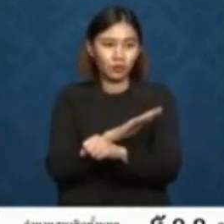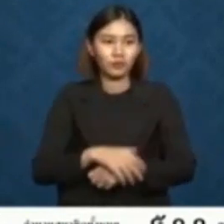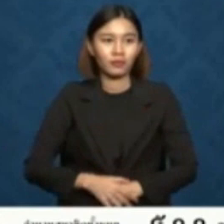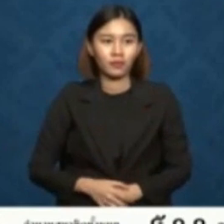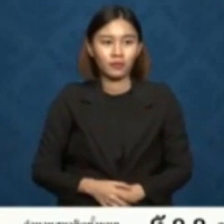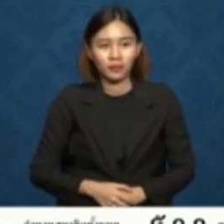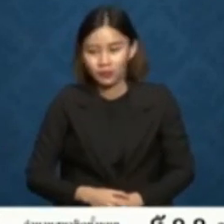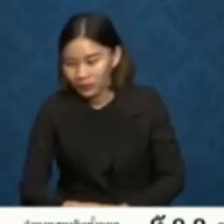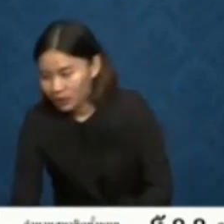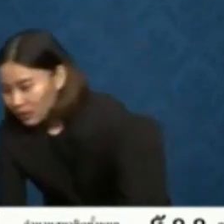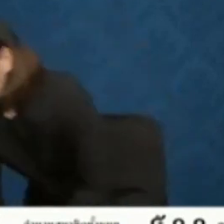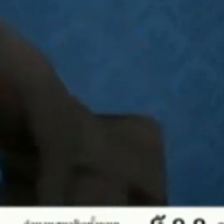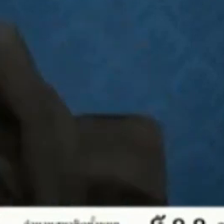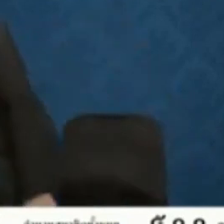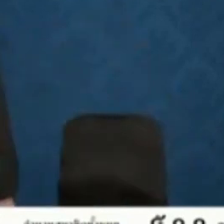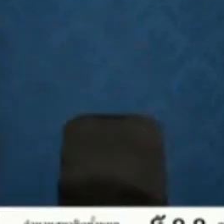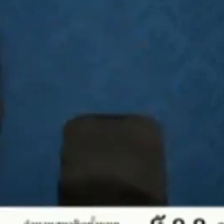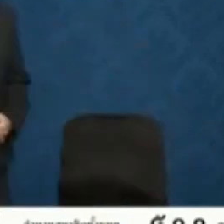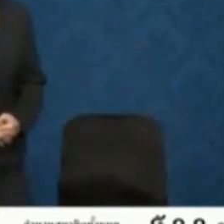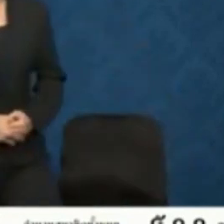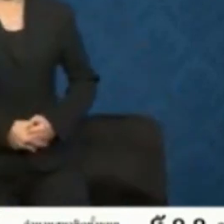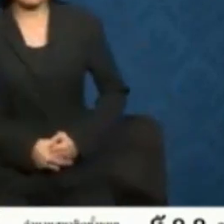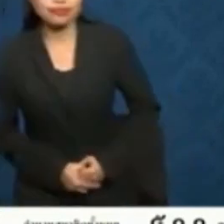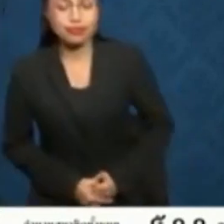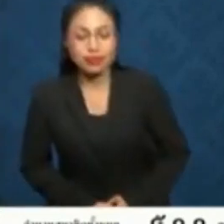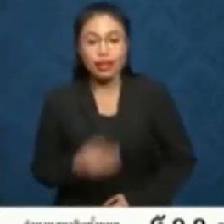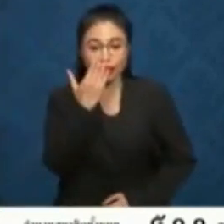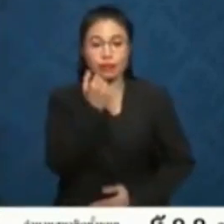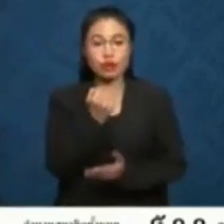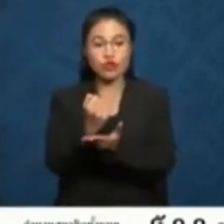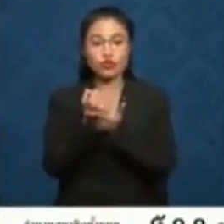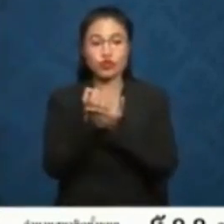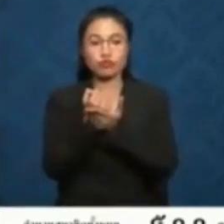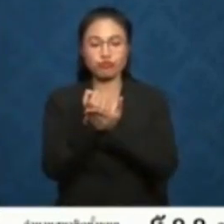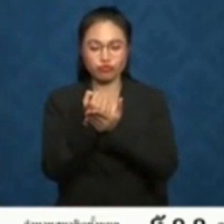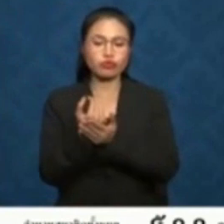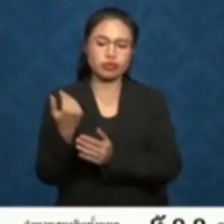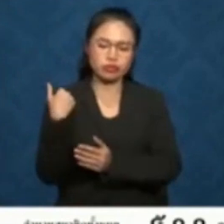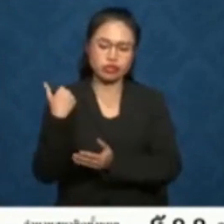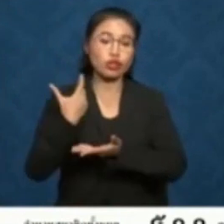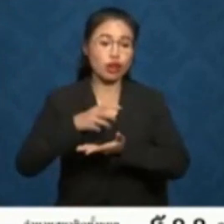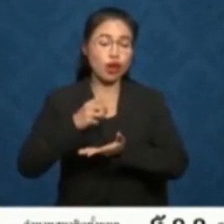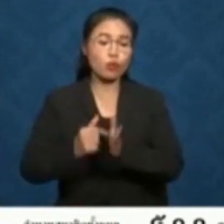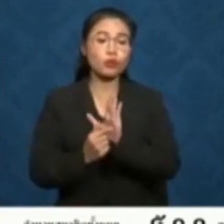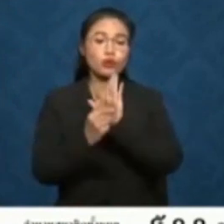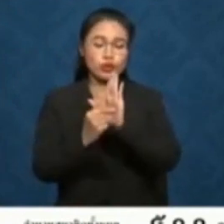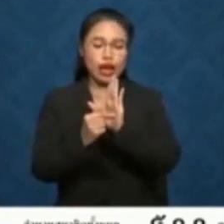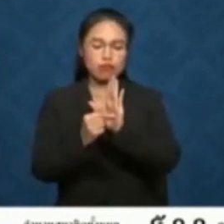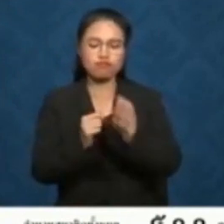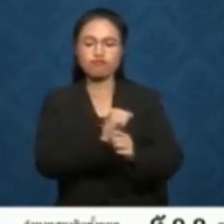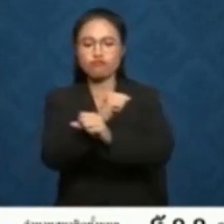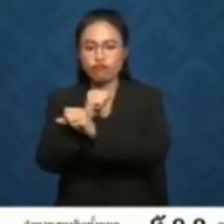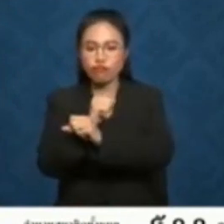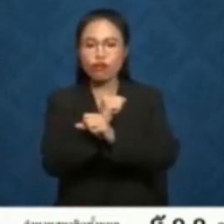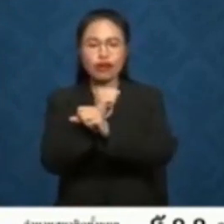ประชาชนอย่างครอบคลุมและรอบด้านครับท่านประธานเพื่อไม่ให้เหตุการณ์ที่เป็นตัวอย่างนะครับที่ผมได้เกริ่นขึ้น